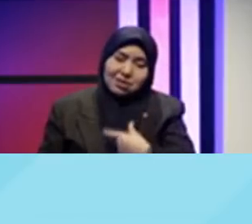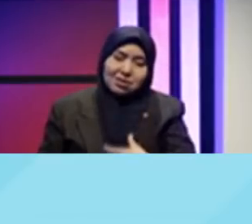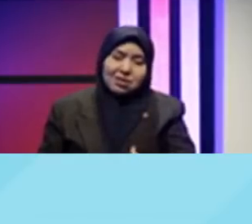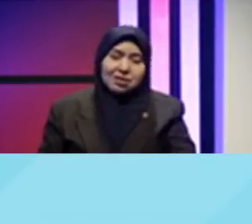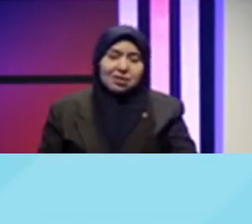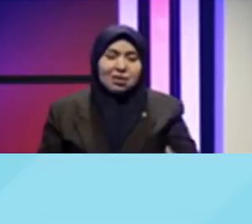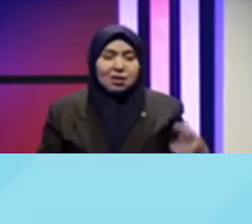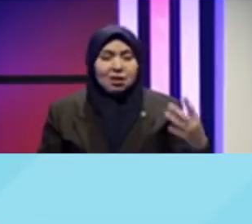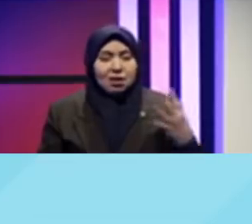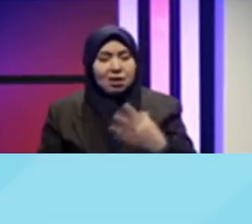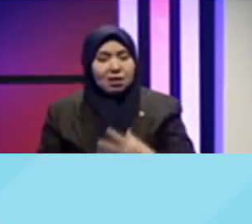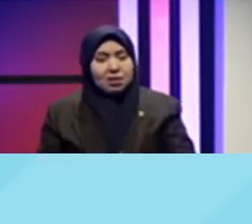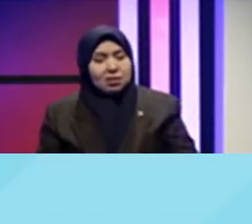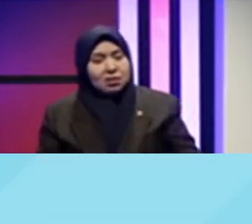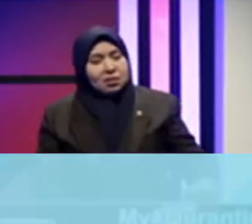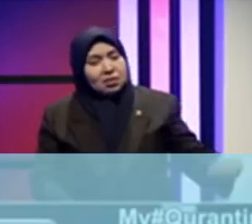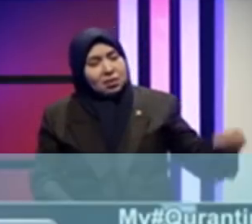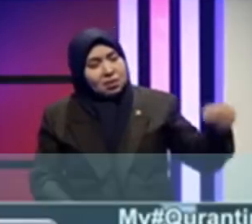alladhina